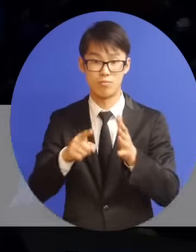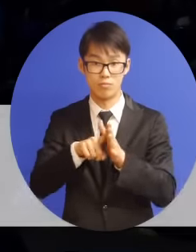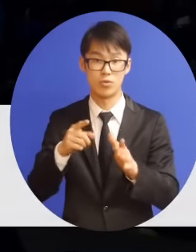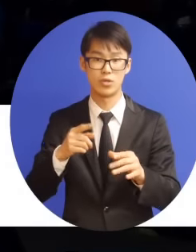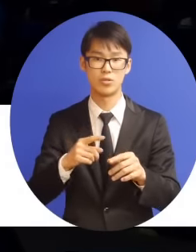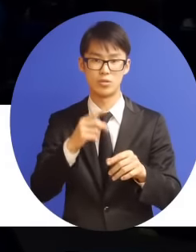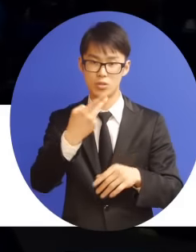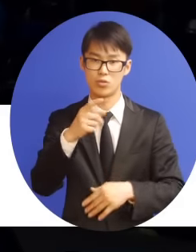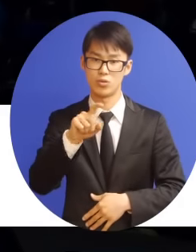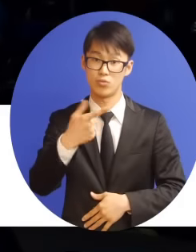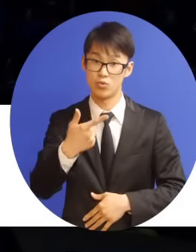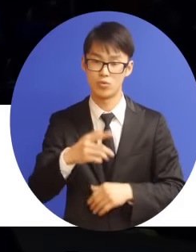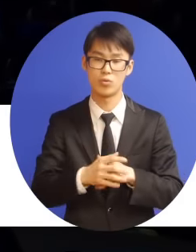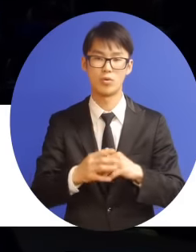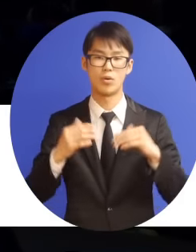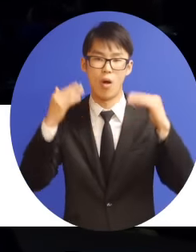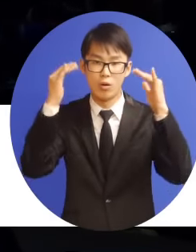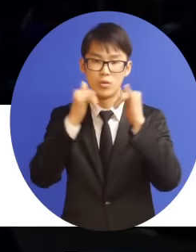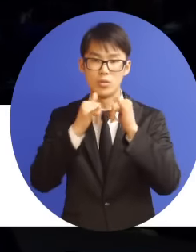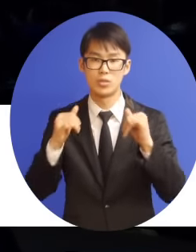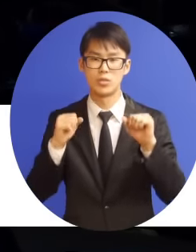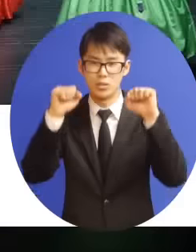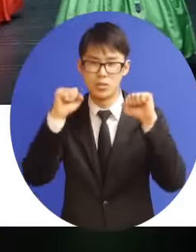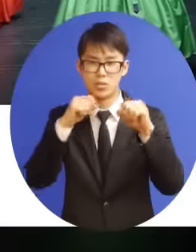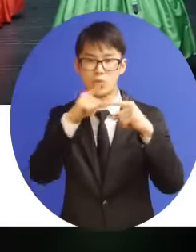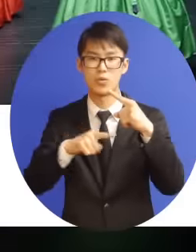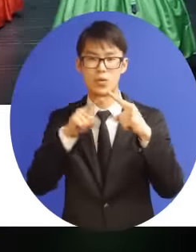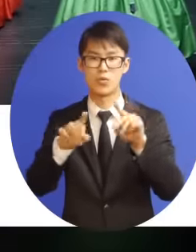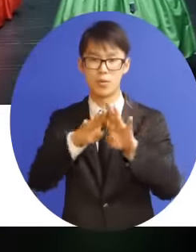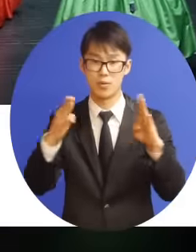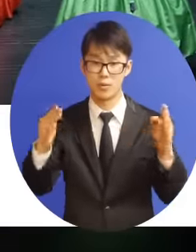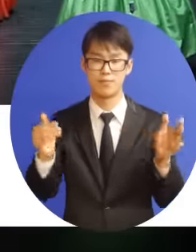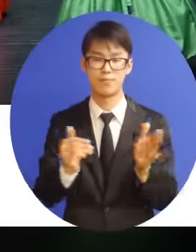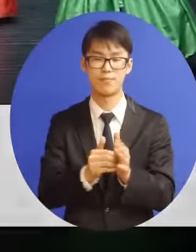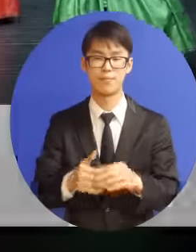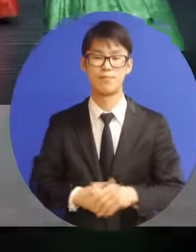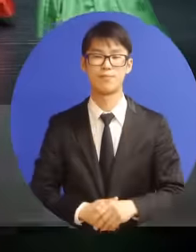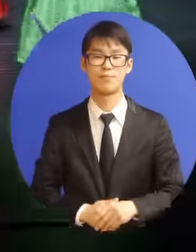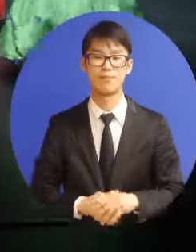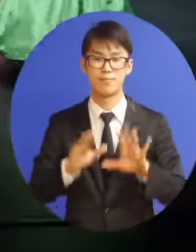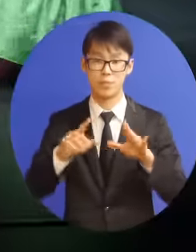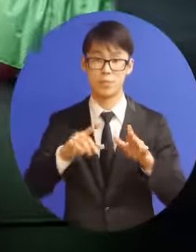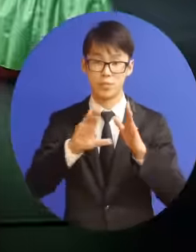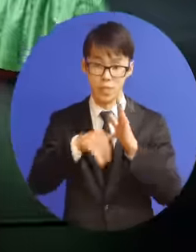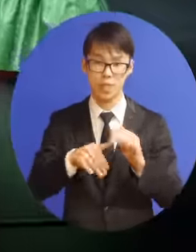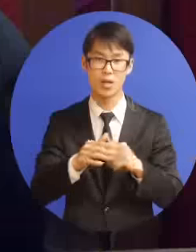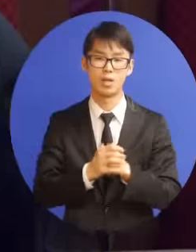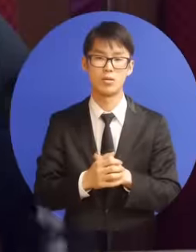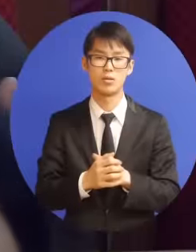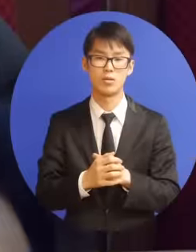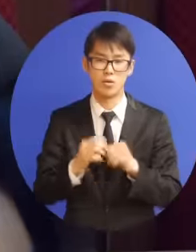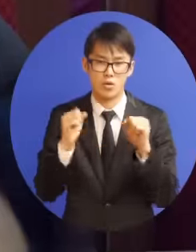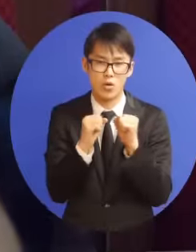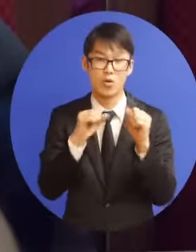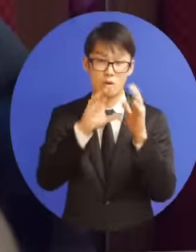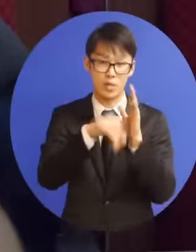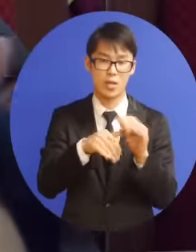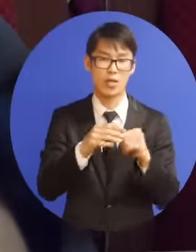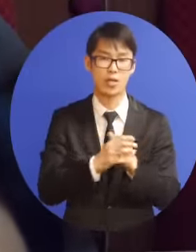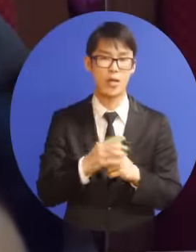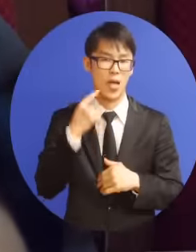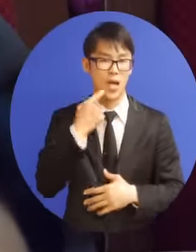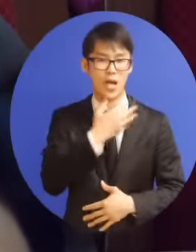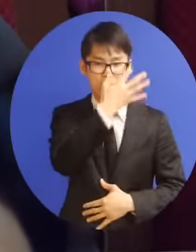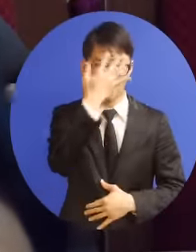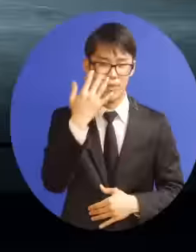위해 2016년 어르신 건강체조 경연대회를 개최했습니다. 이번 대회는 지난 겨울 아름다운